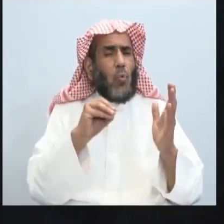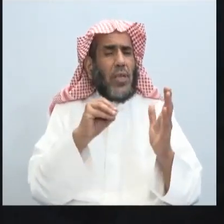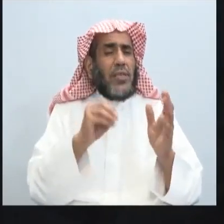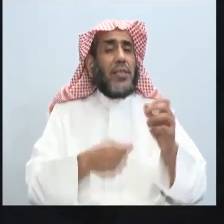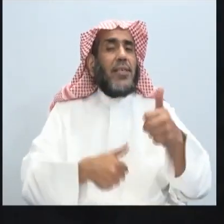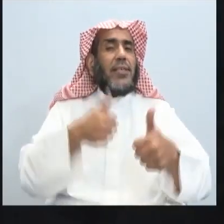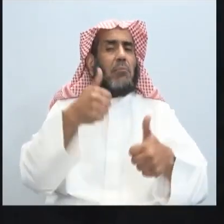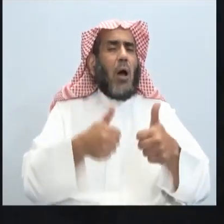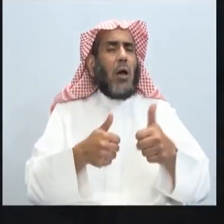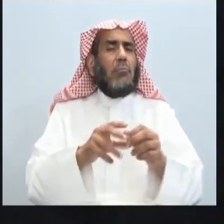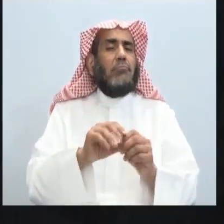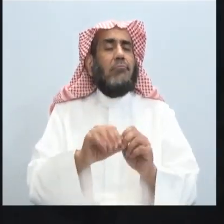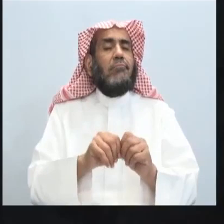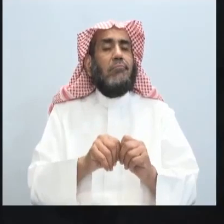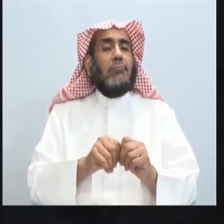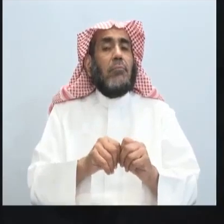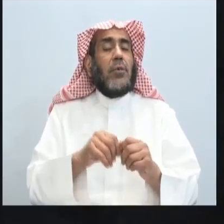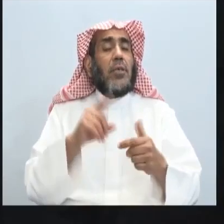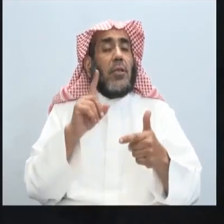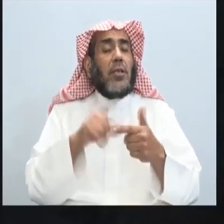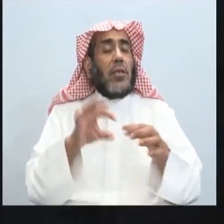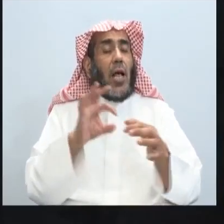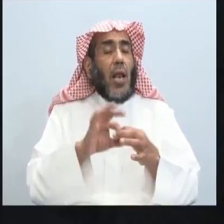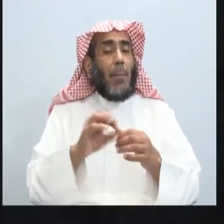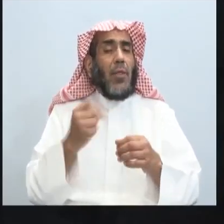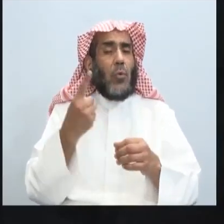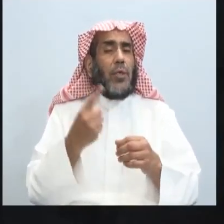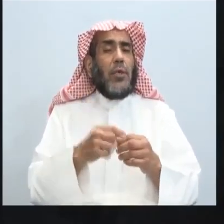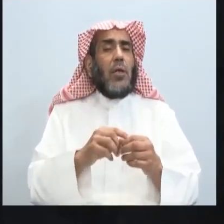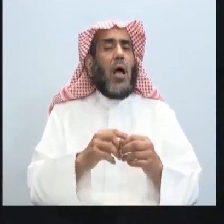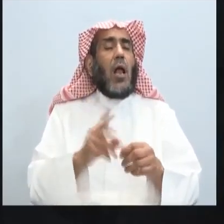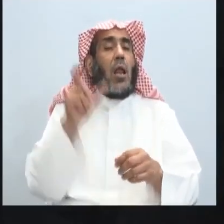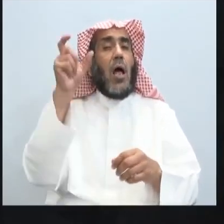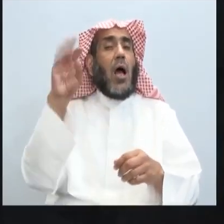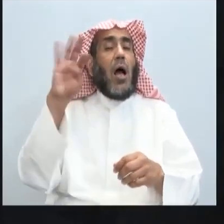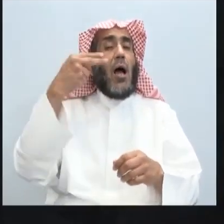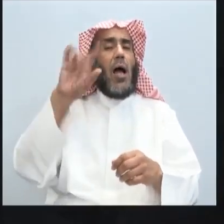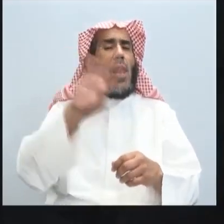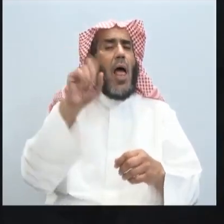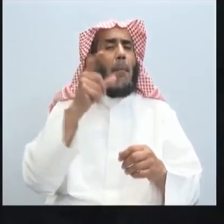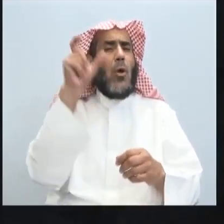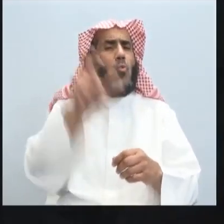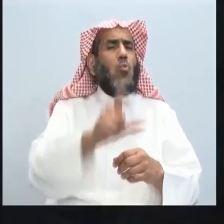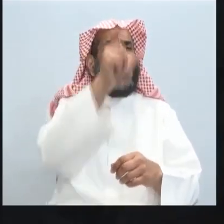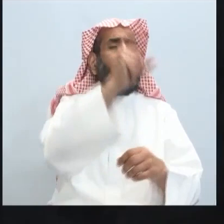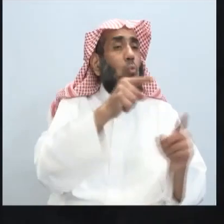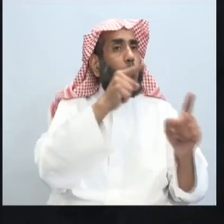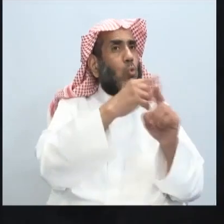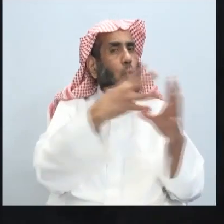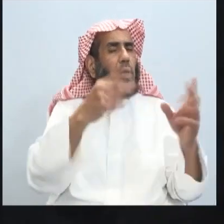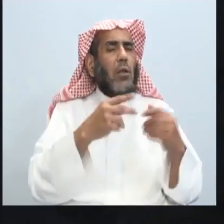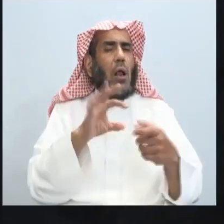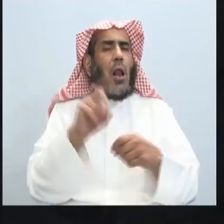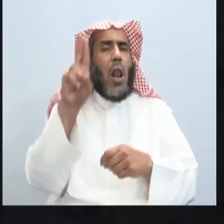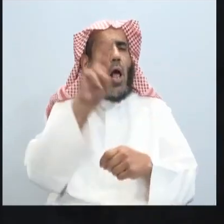نموذج اختبار الثاني الذي يتعلق بهذه الوحده وحده الاعلام سنقرا نص من النصوص ثم بعد ذلك سناتي ببعض الاسئله التي